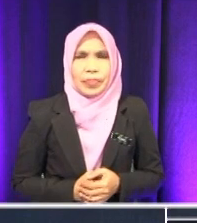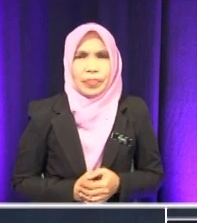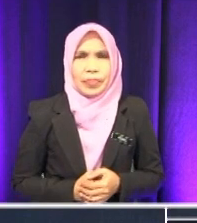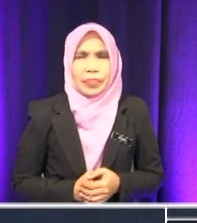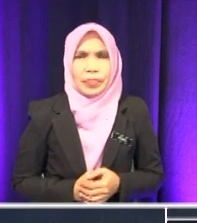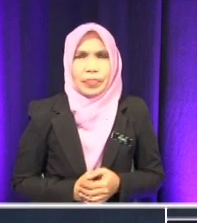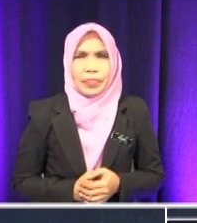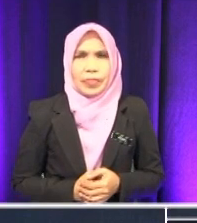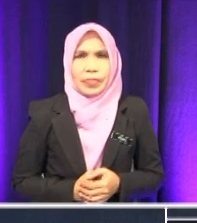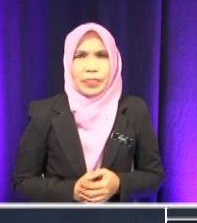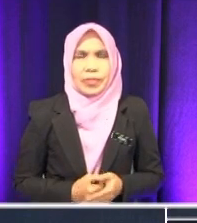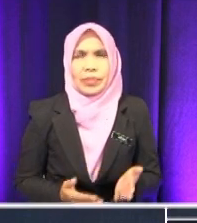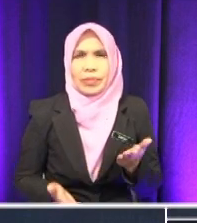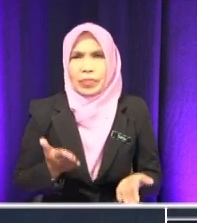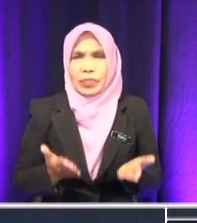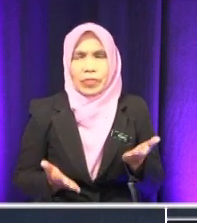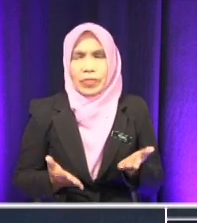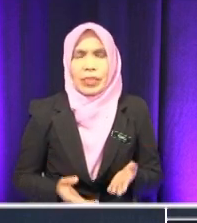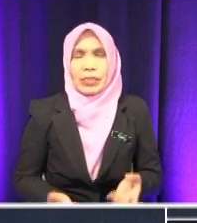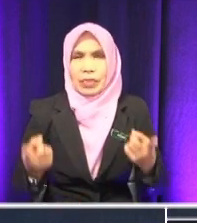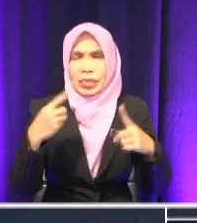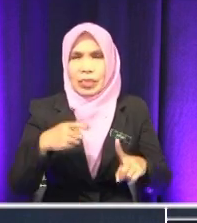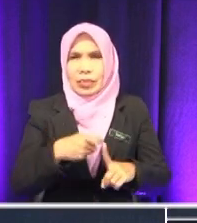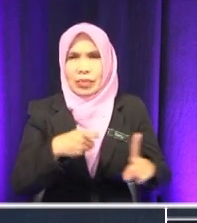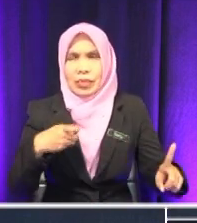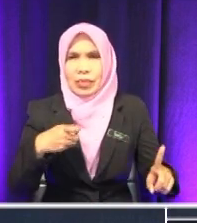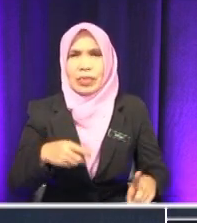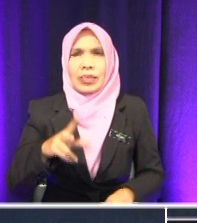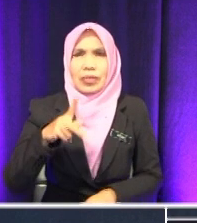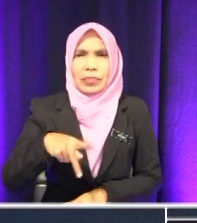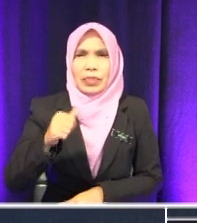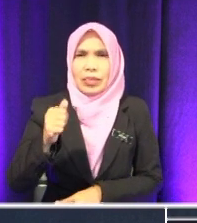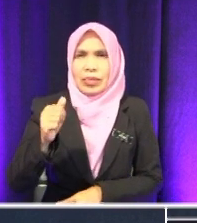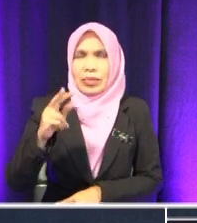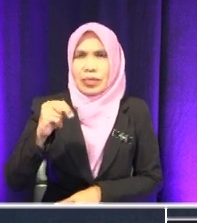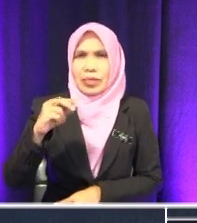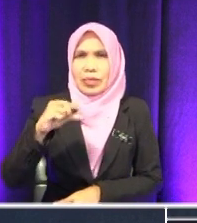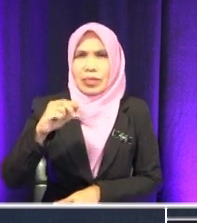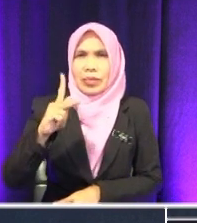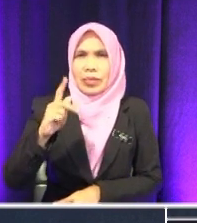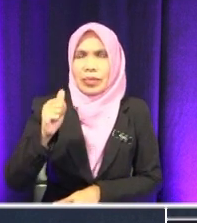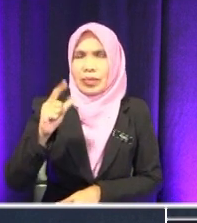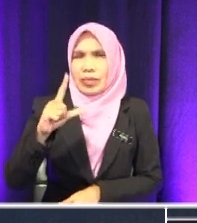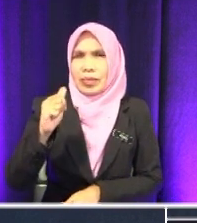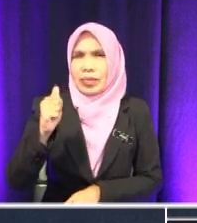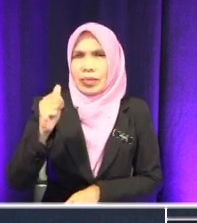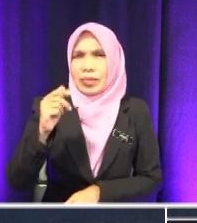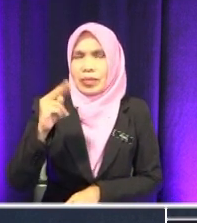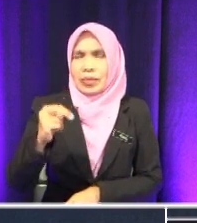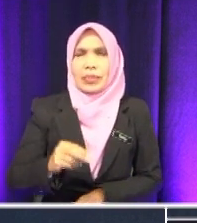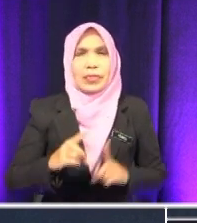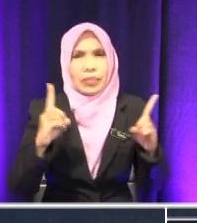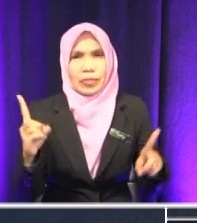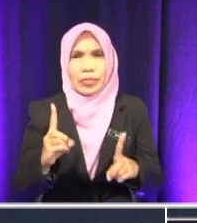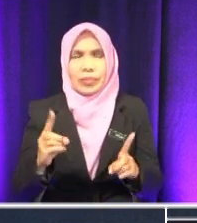mungkin datang daripada pangkalan data Oke tetapi murid-murid kena paham jika soal dan itu tiada kaitan dengan pangkalan data